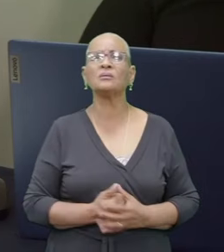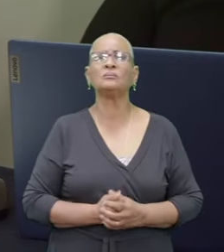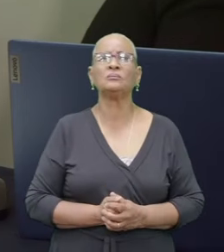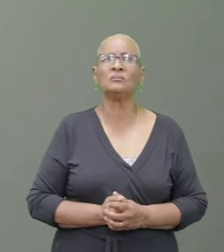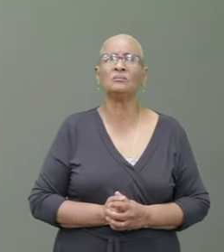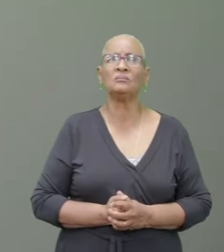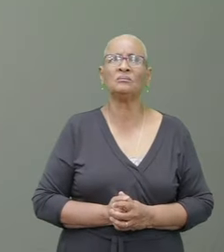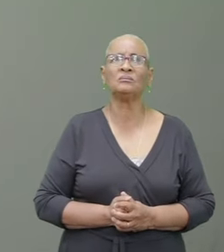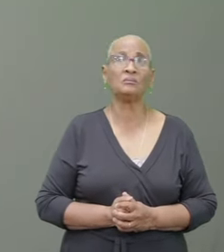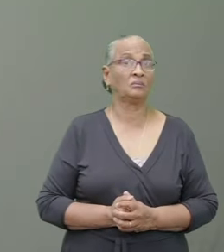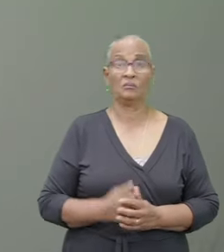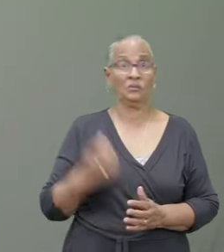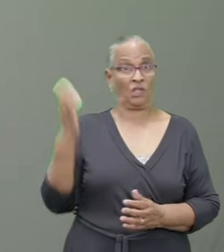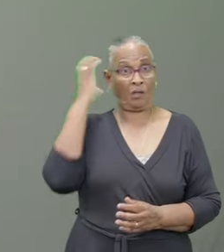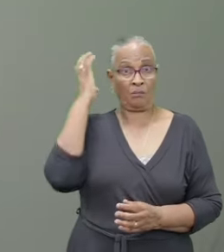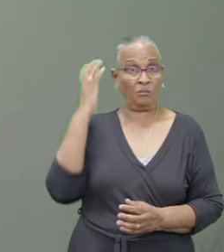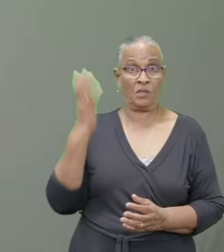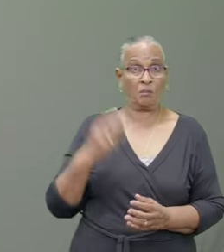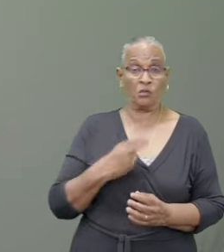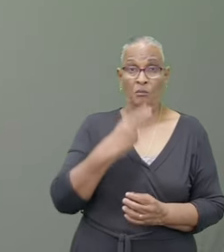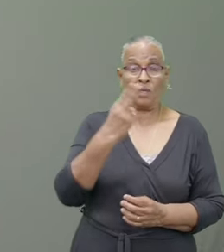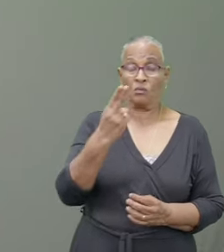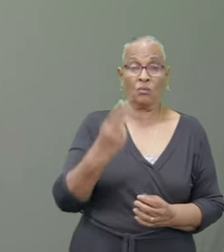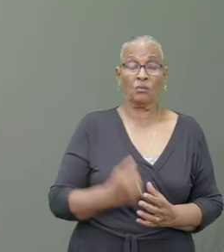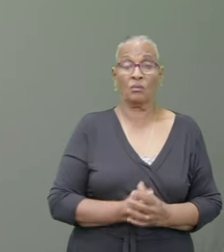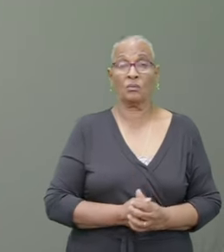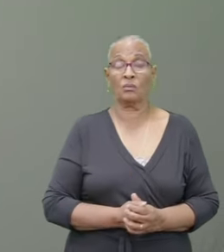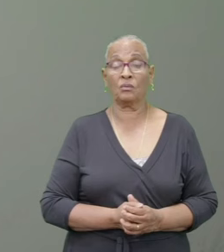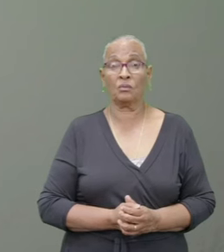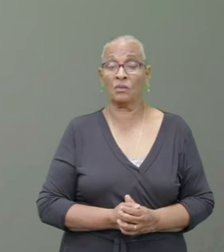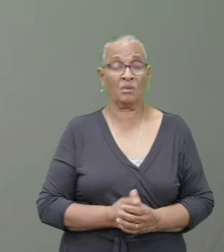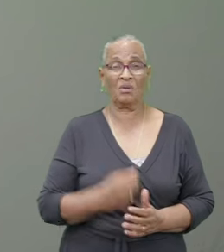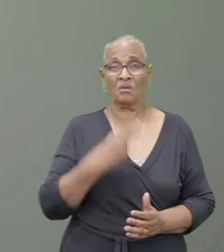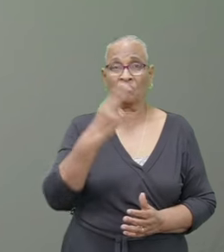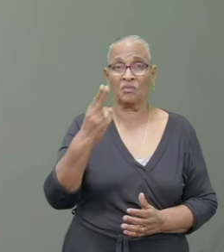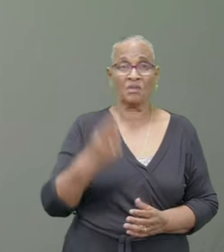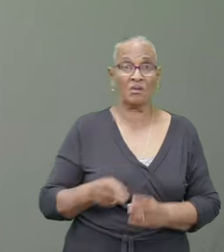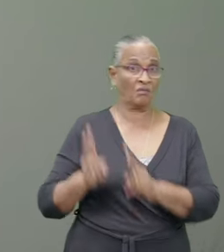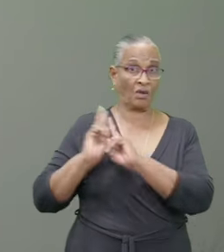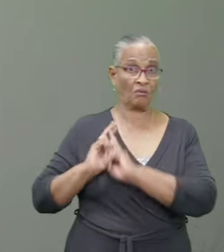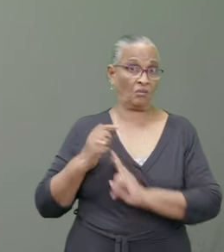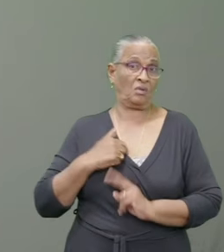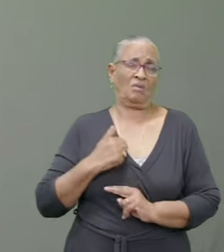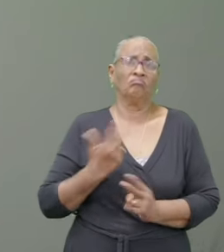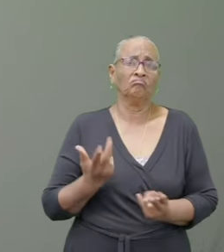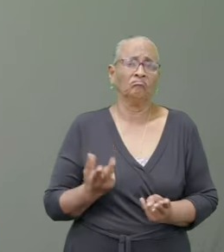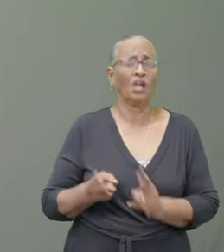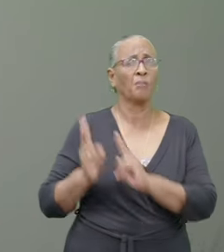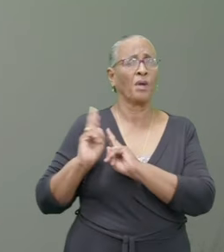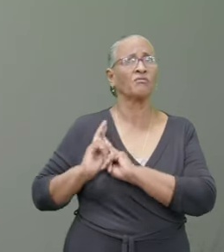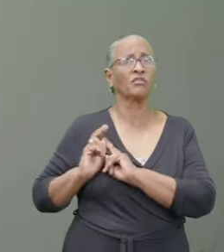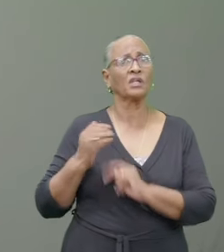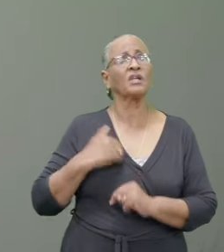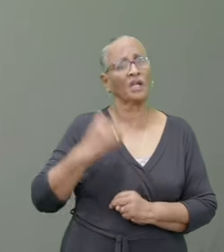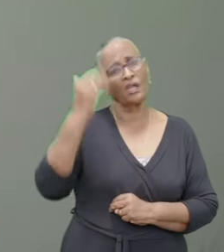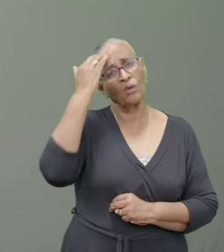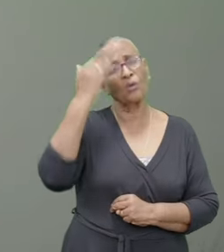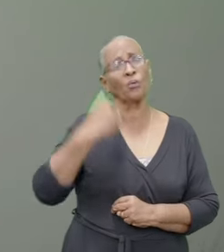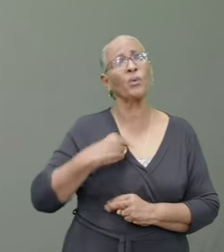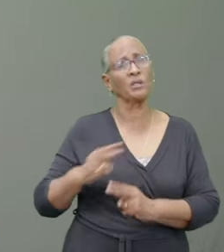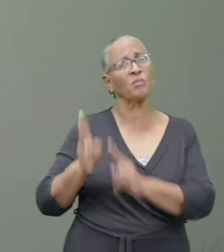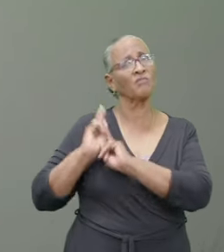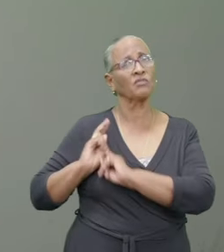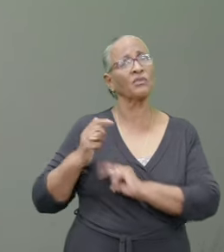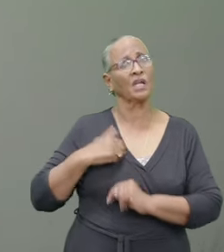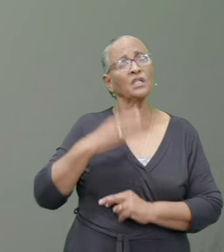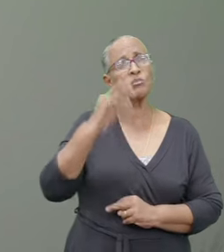Nee, ik heb er geen moeite mee dat u zegt hoor. En dat u mij verantwoordelijk stelt. Ik bedoel, ik ben op de hoogte van mijn verantwoordelijkheid en de positie